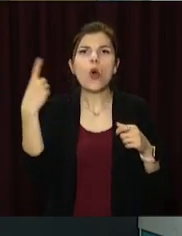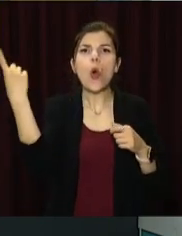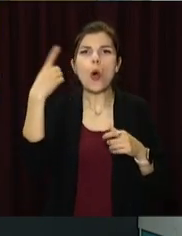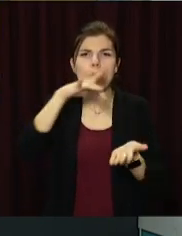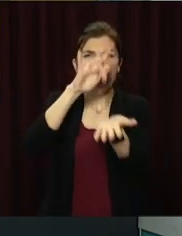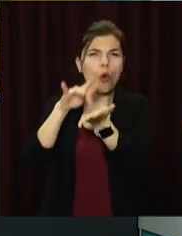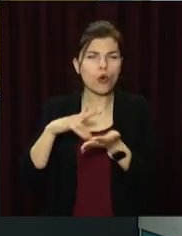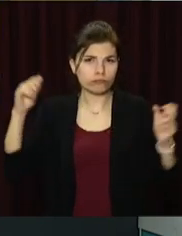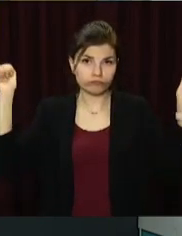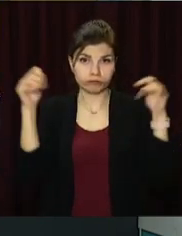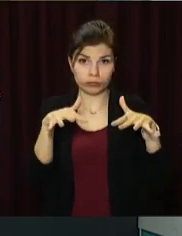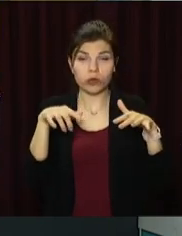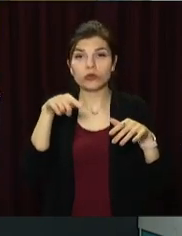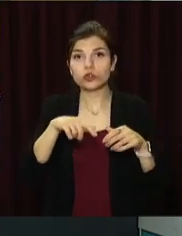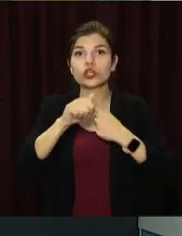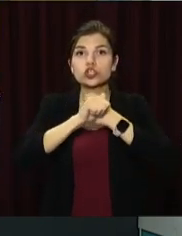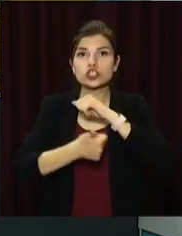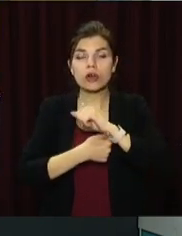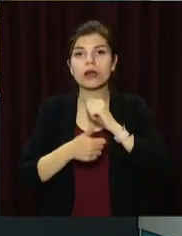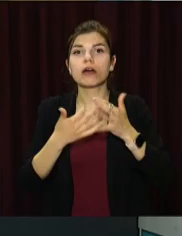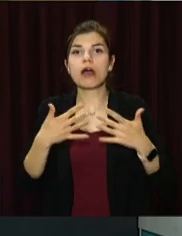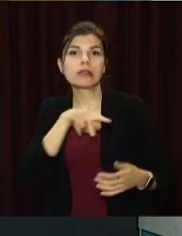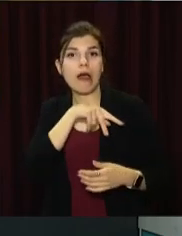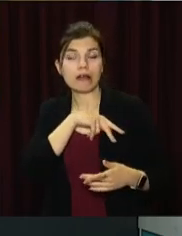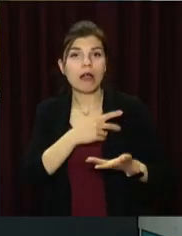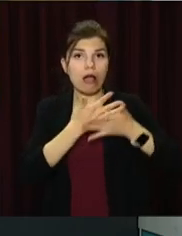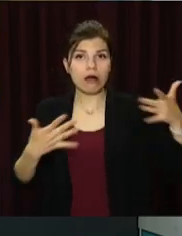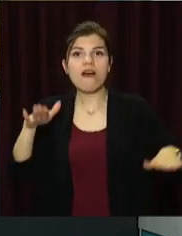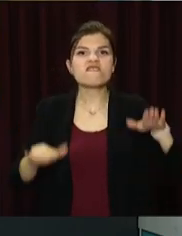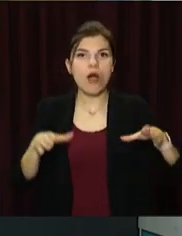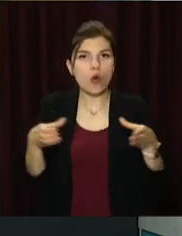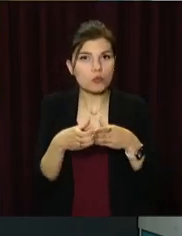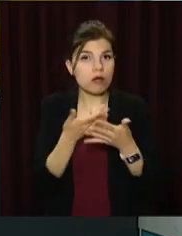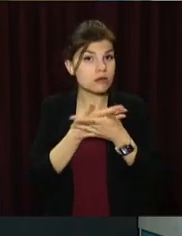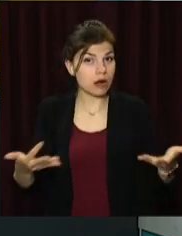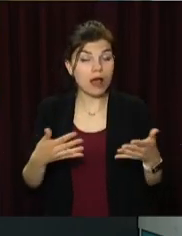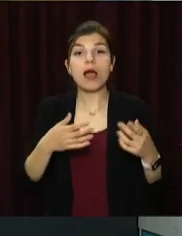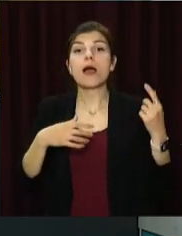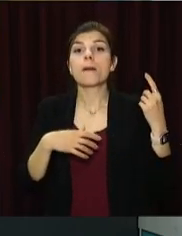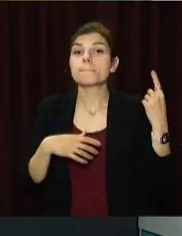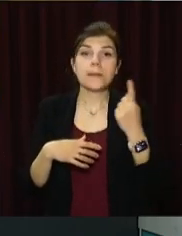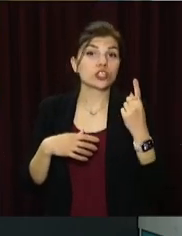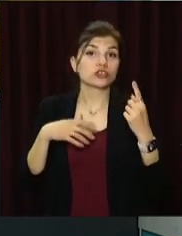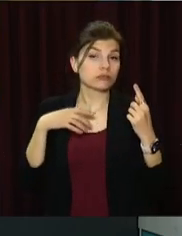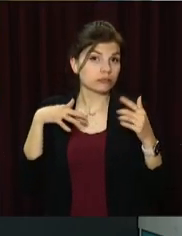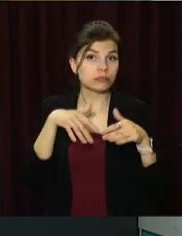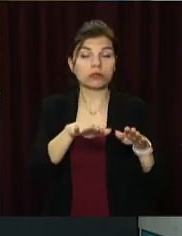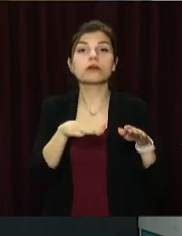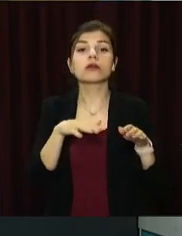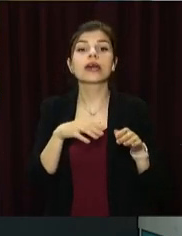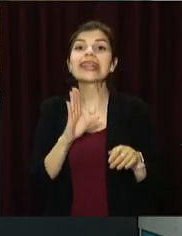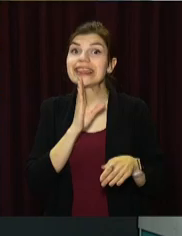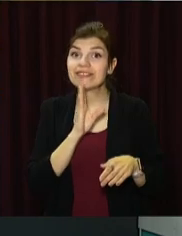областей. Учасники розіграють 16 комплектів нагород у різних вагових категоріях. Першими на спортивний поміст